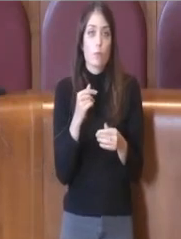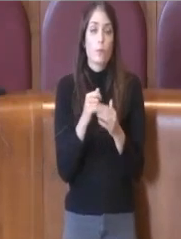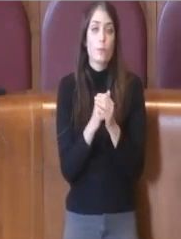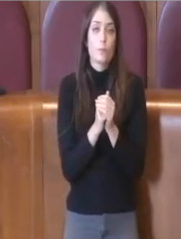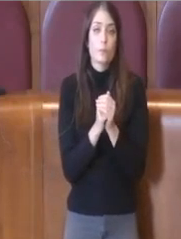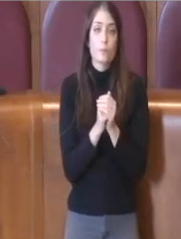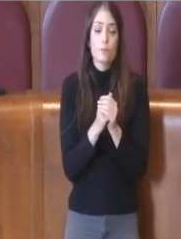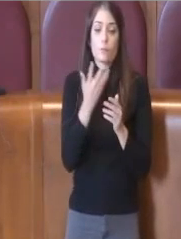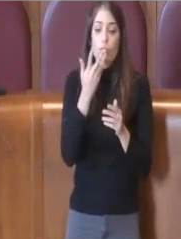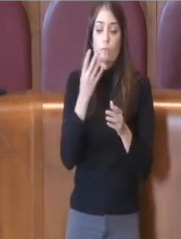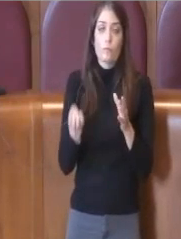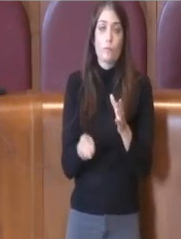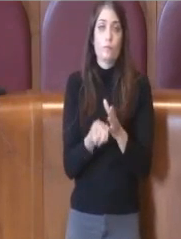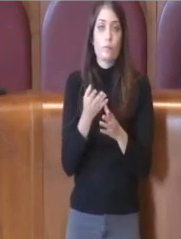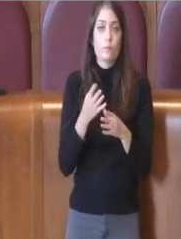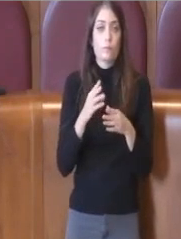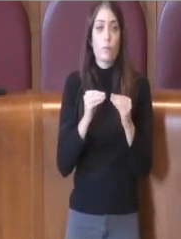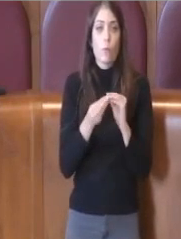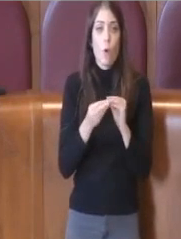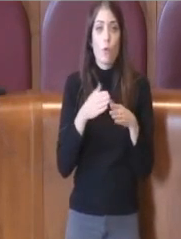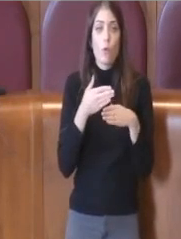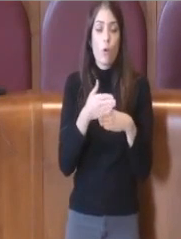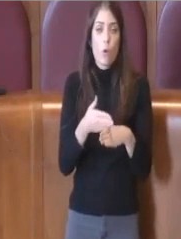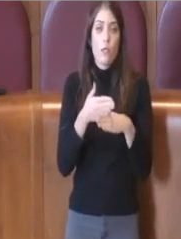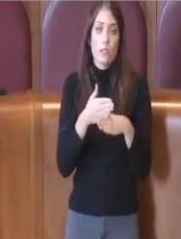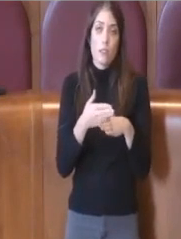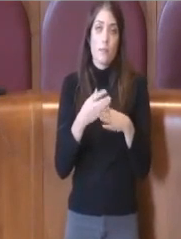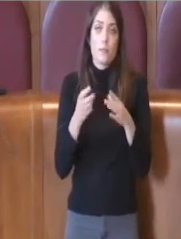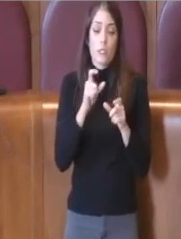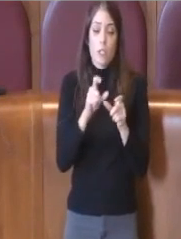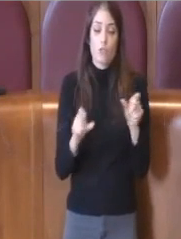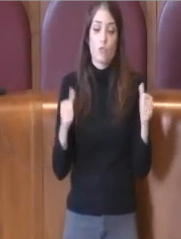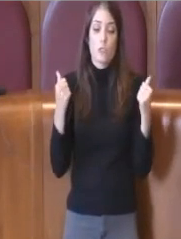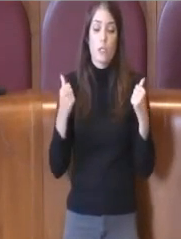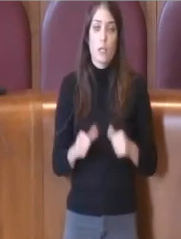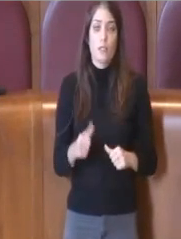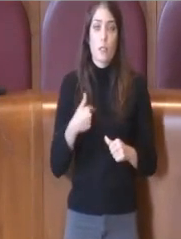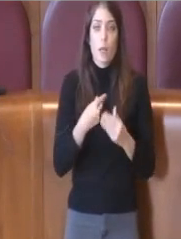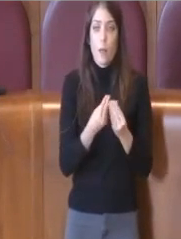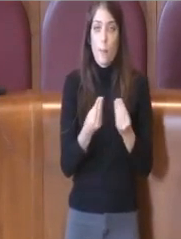maniera condivisa con la cittadinanza dei beni che